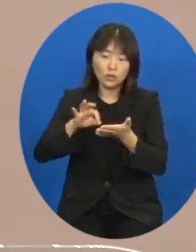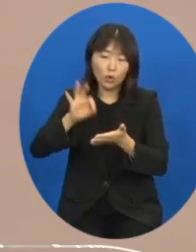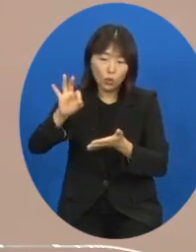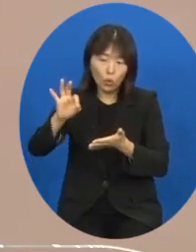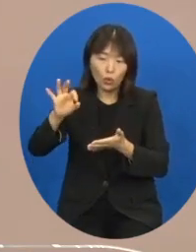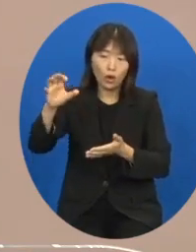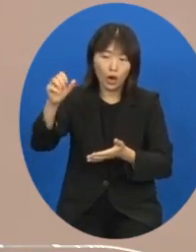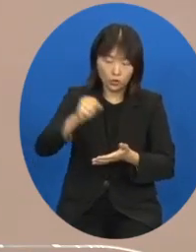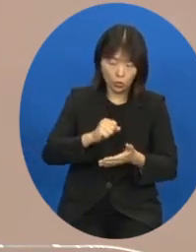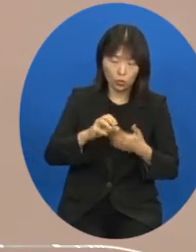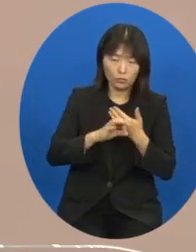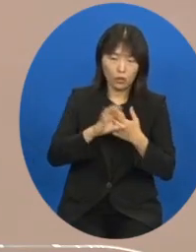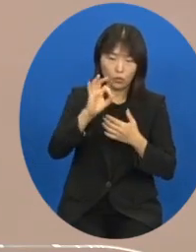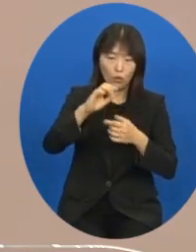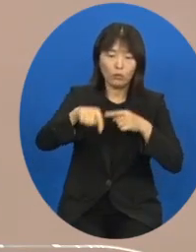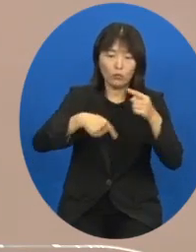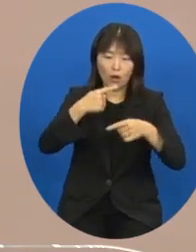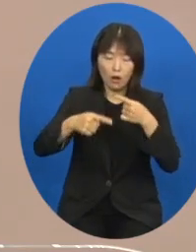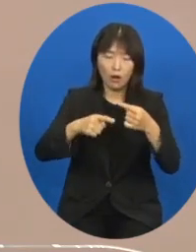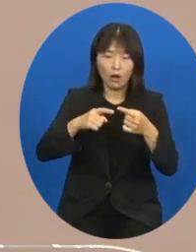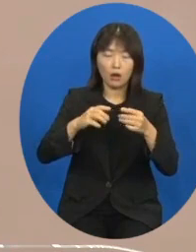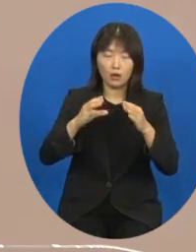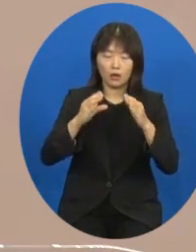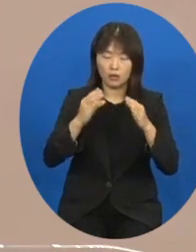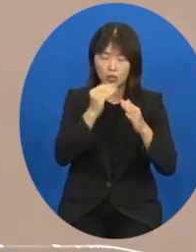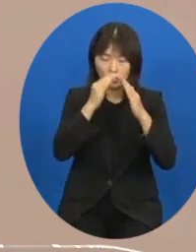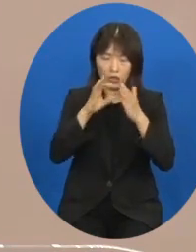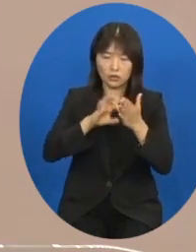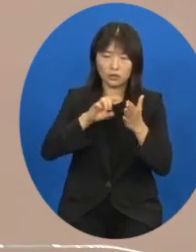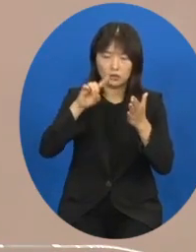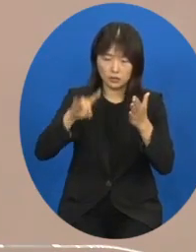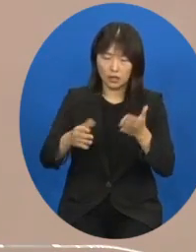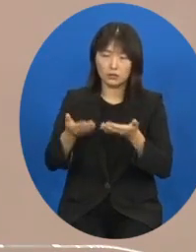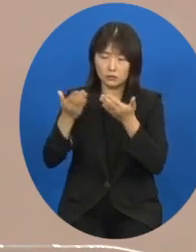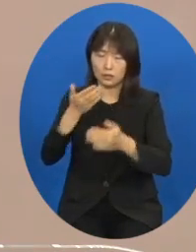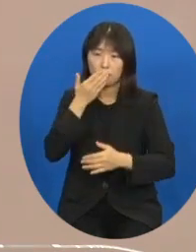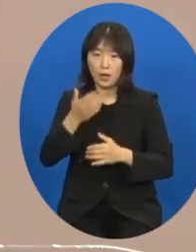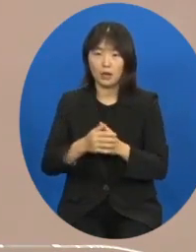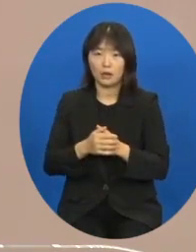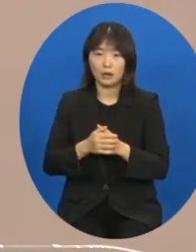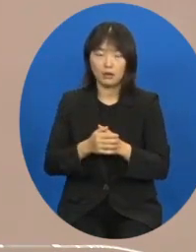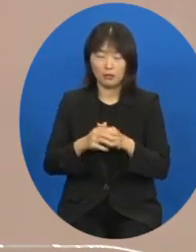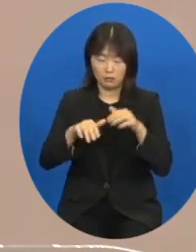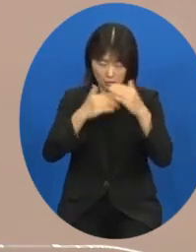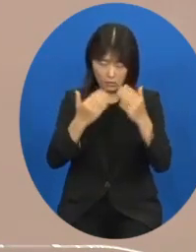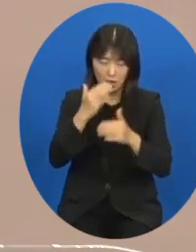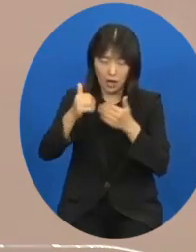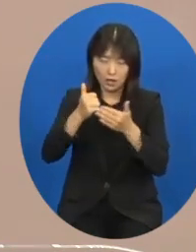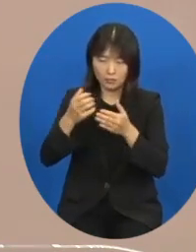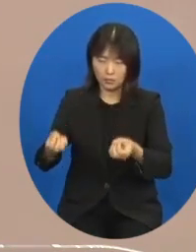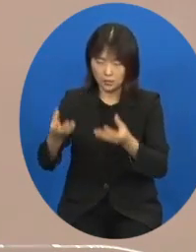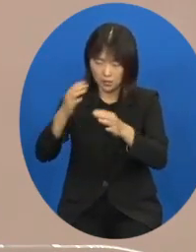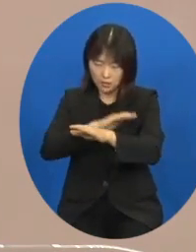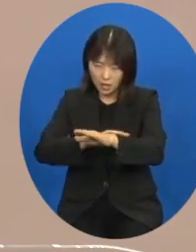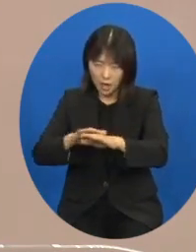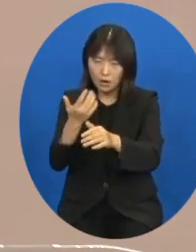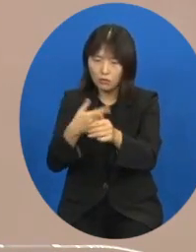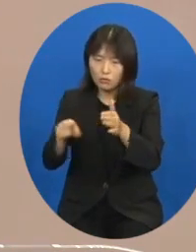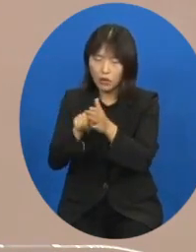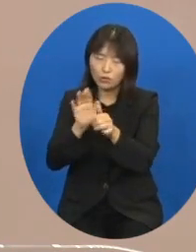주어야 성전세 바칠 수 있잖아요. 하나님께 제사 잘 드리게 하자고 도와주는